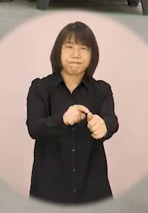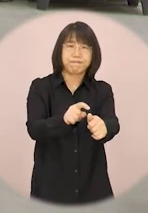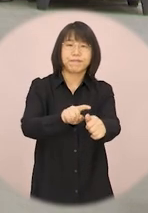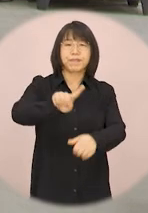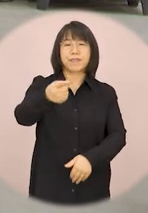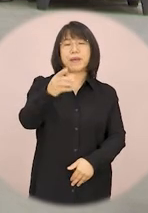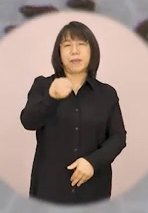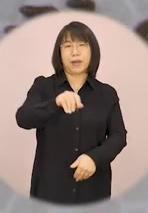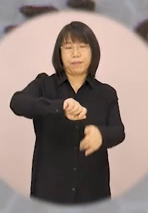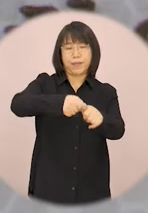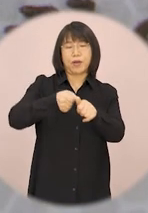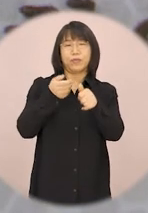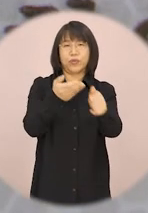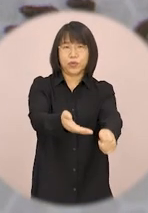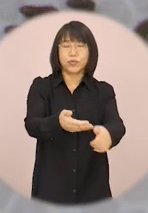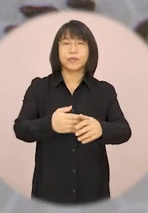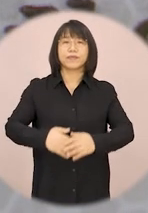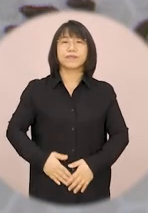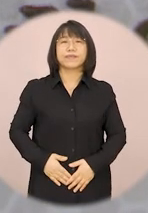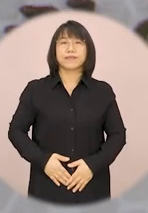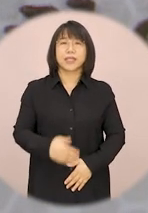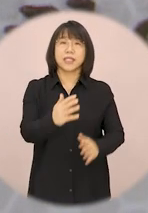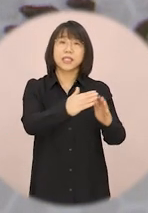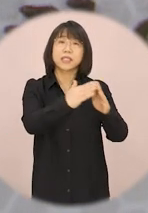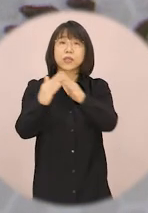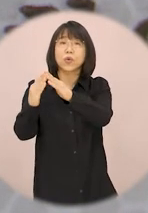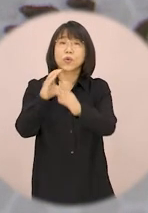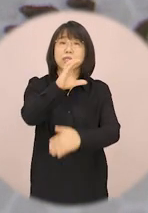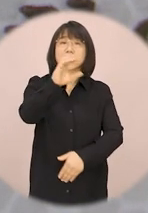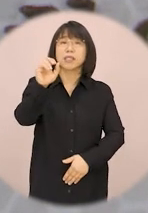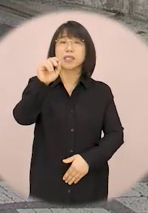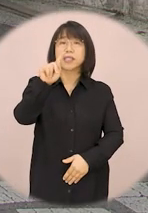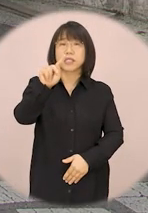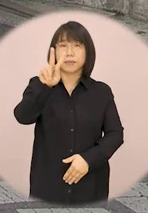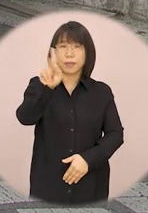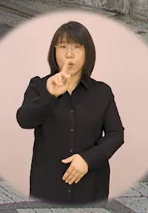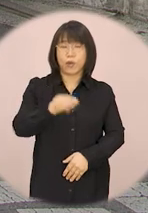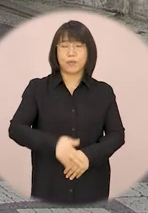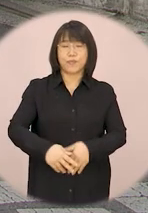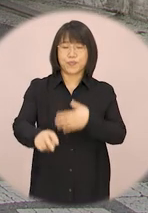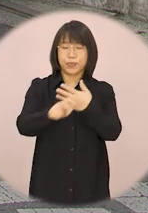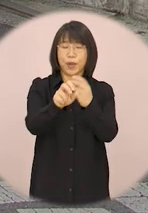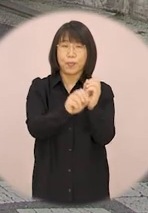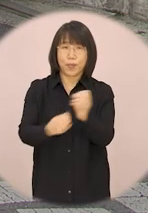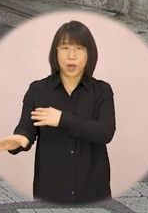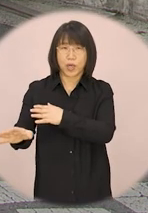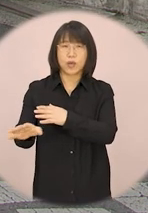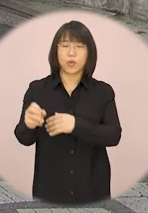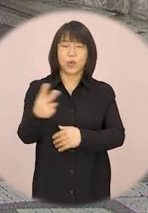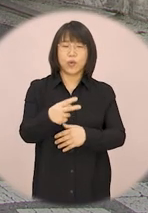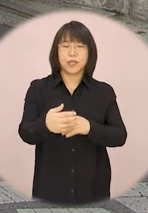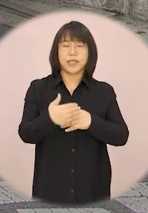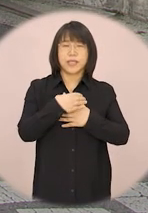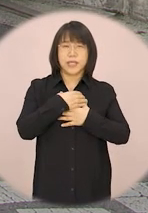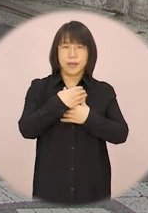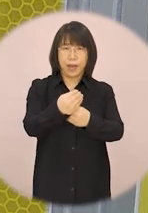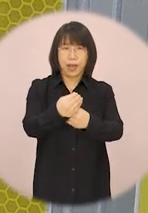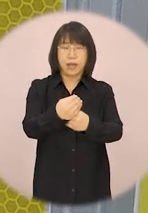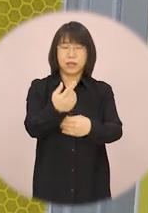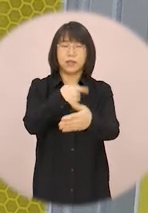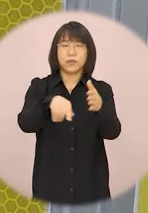방식입니다 이동식 cctv 는 지역의 불법 투기를 예방할 뿐 아니라 국민들의 안전을 위한 치안 용으로도